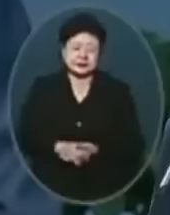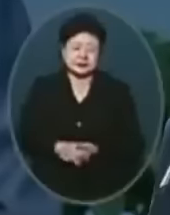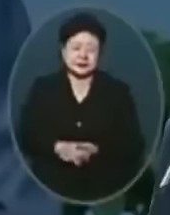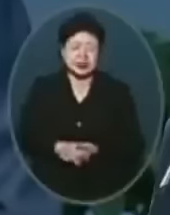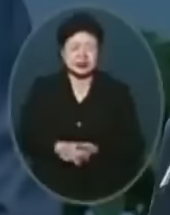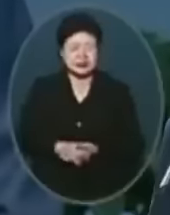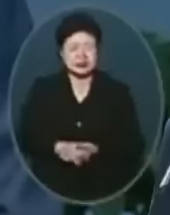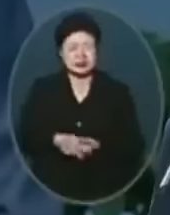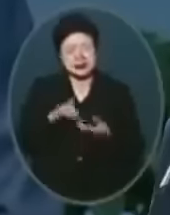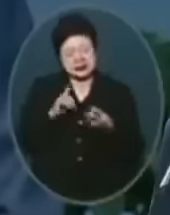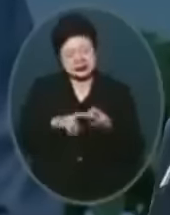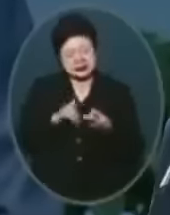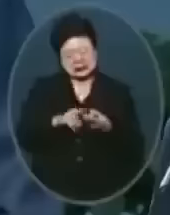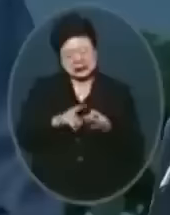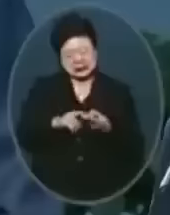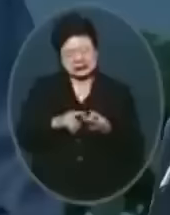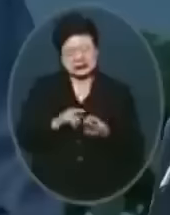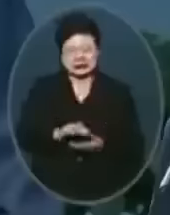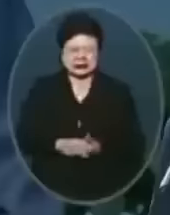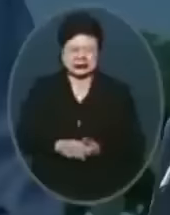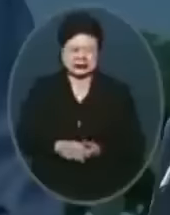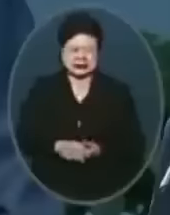별로 볼 일 없는 사람입니다.